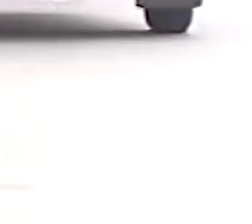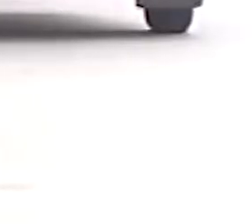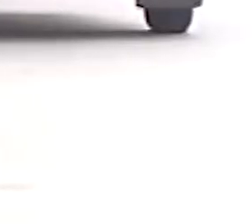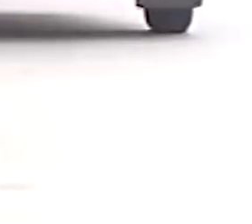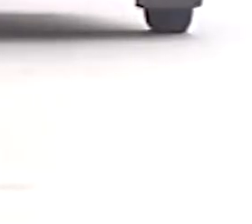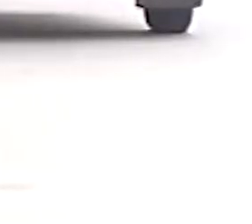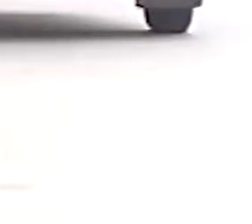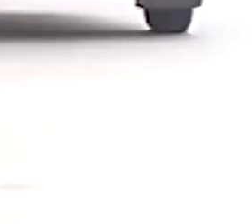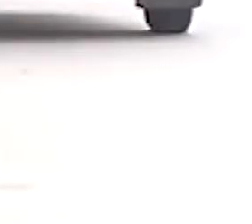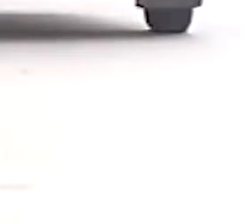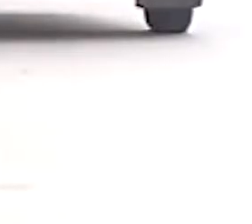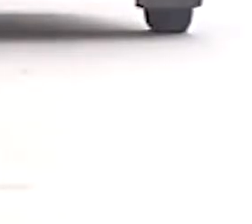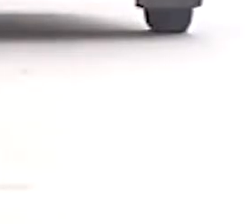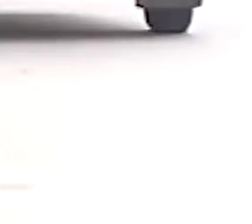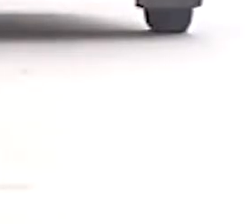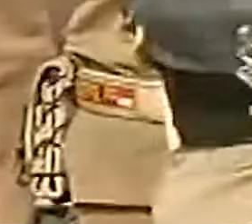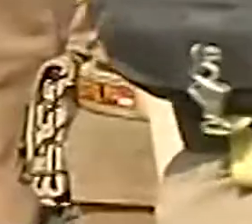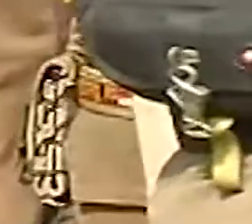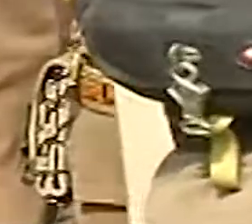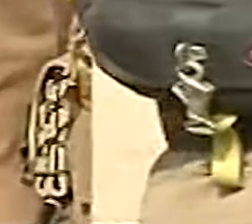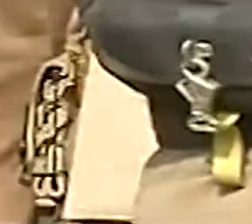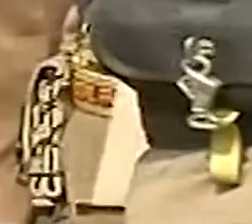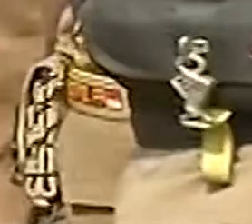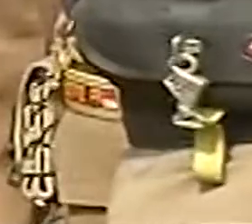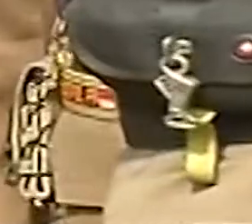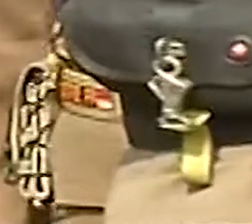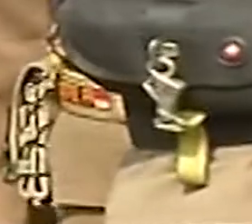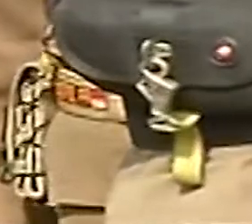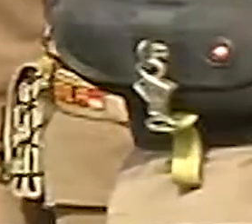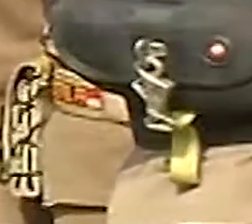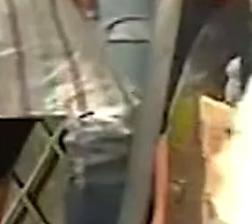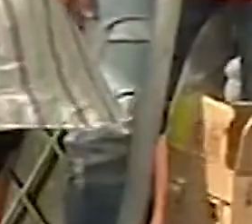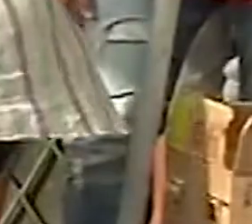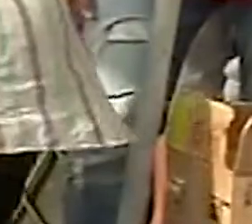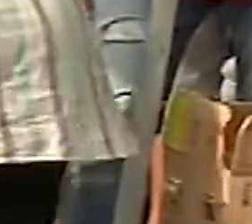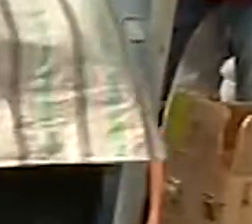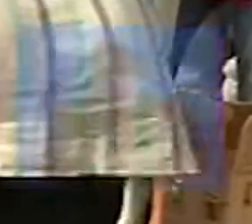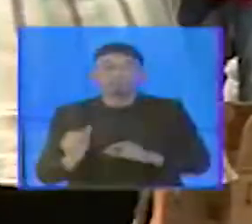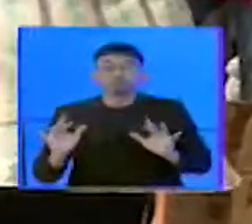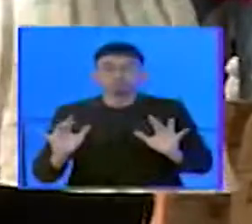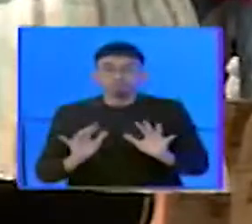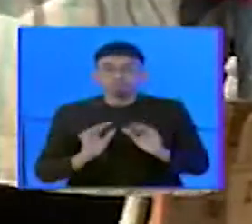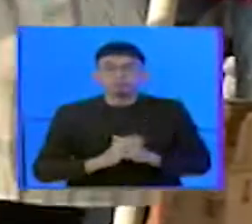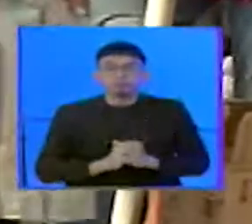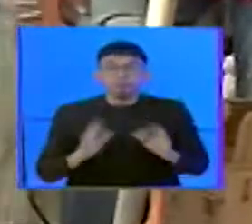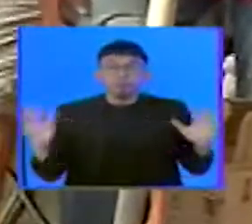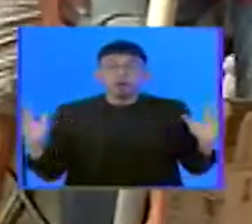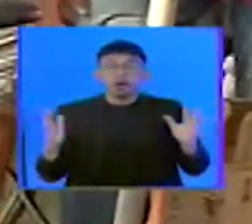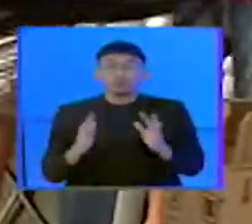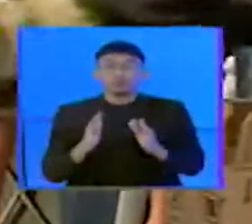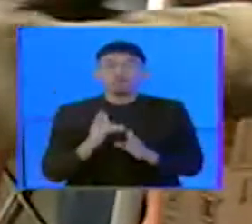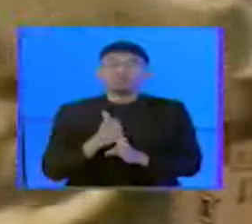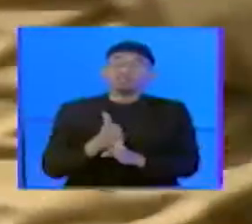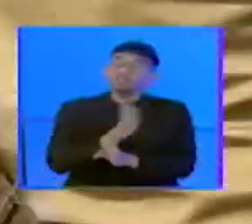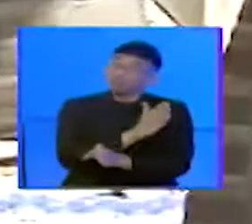ini kembali diramaikan oleh aktivitas perdagangan namun untuk aktivitas jual-beli sendiri ini tidak terlalu ramai jika kita bandingkan dengan hari-hari